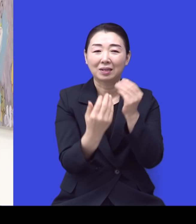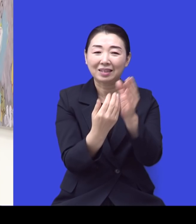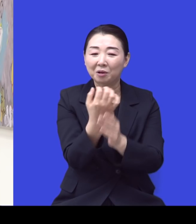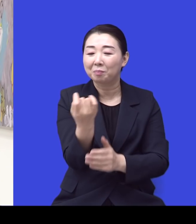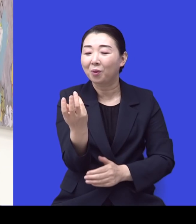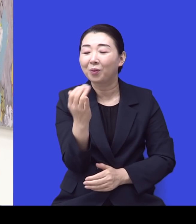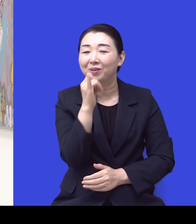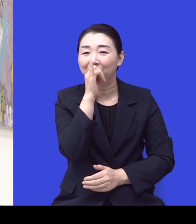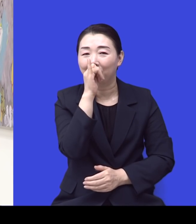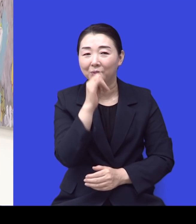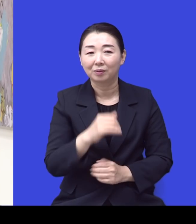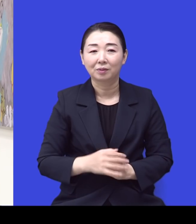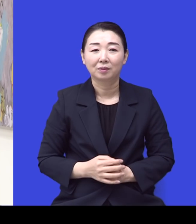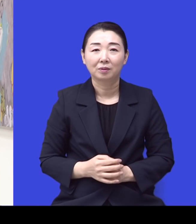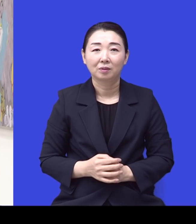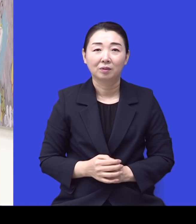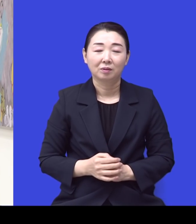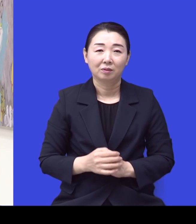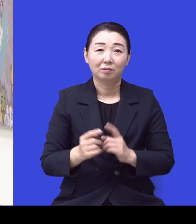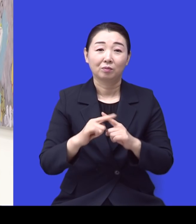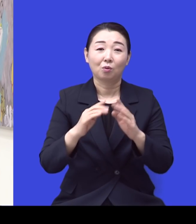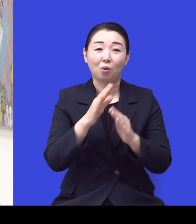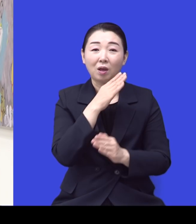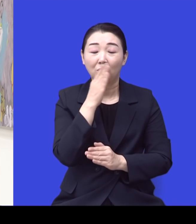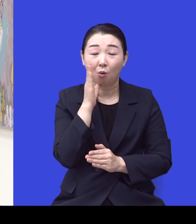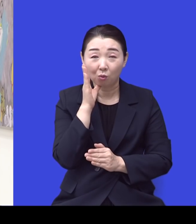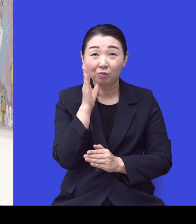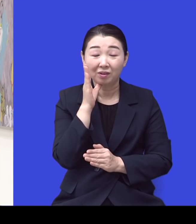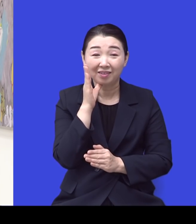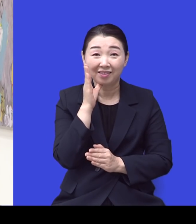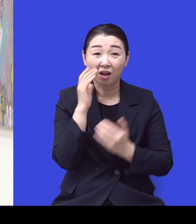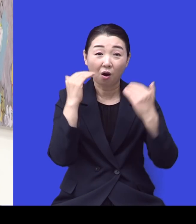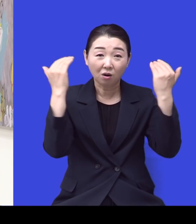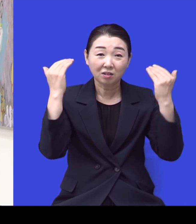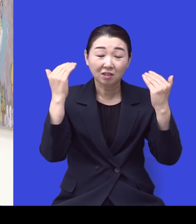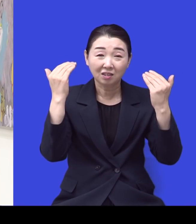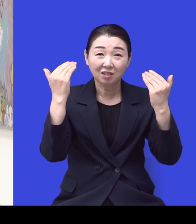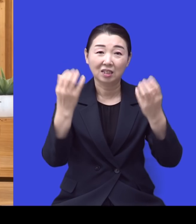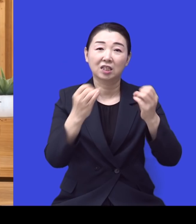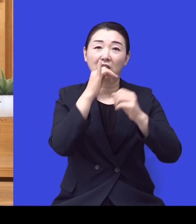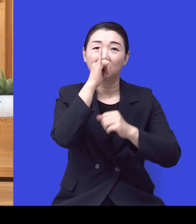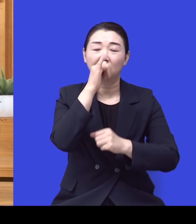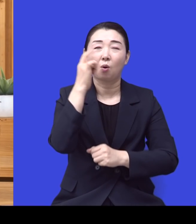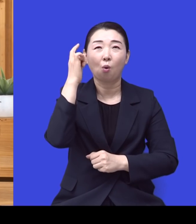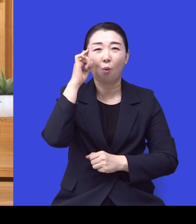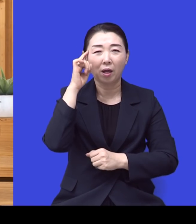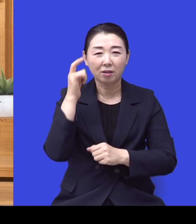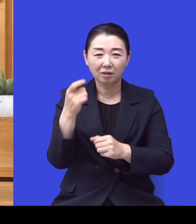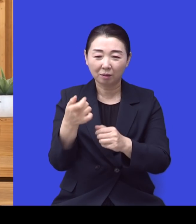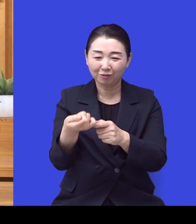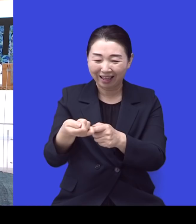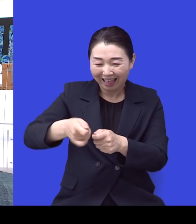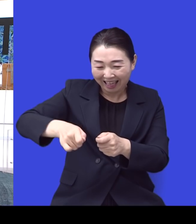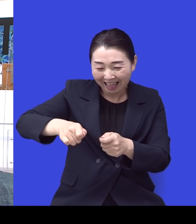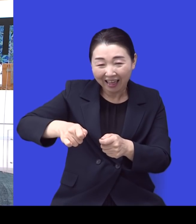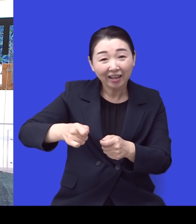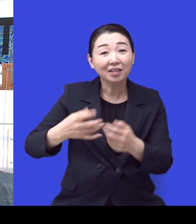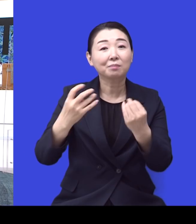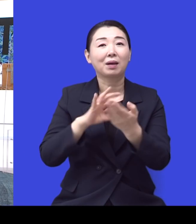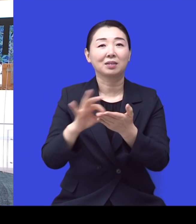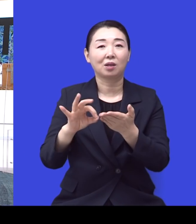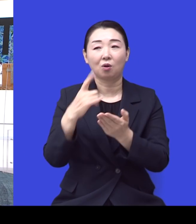네, 교회 노인 어르신들 이제 잔치를 했는데 네, 그 당시 부탄가스를 많이 사용했거든요. 예, 예, 그다음에 이제 그때